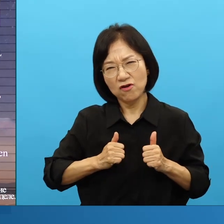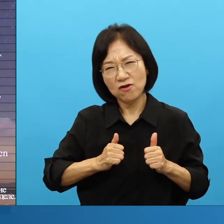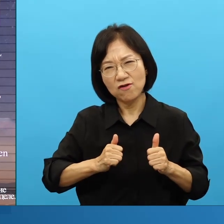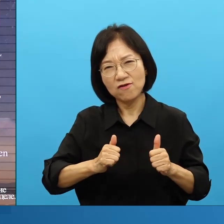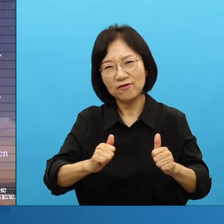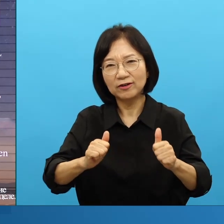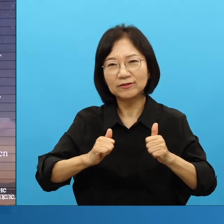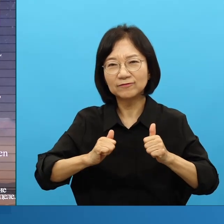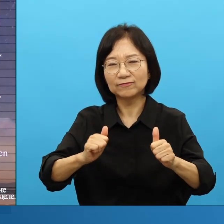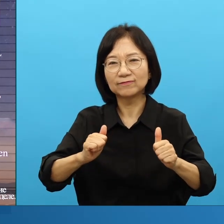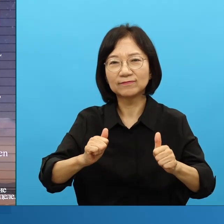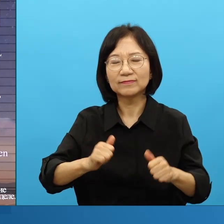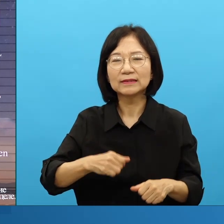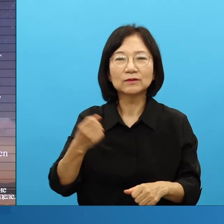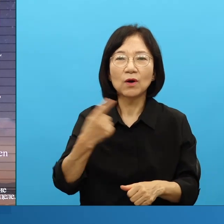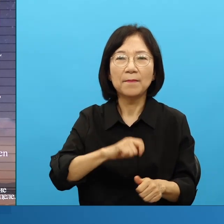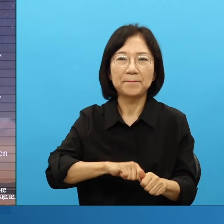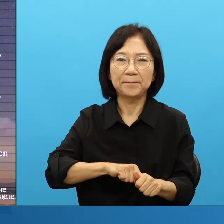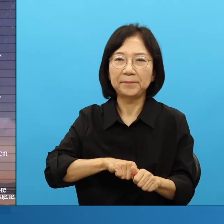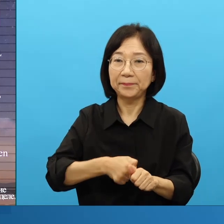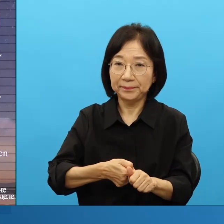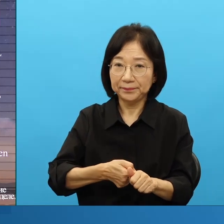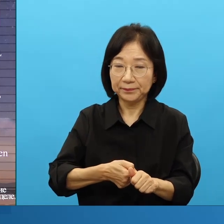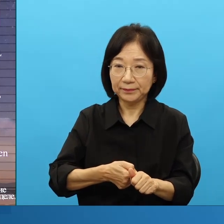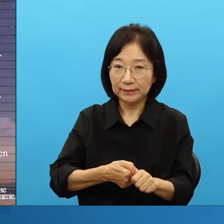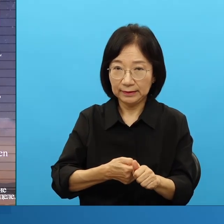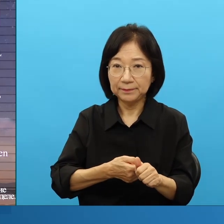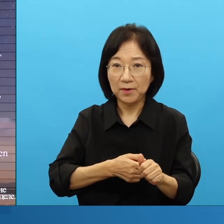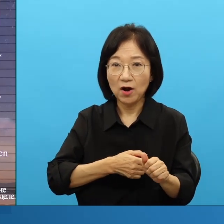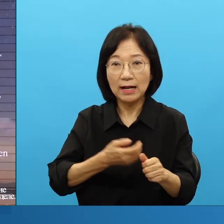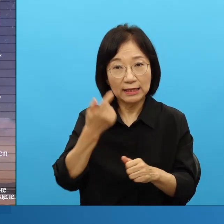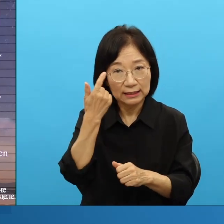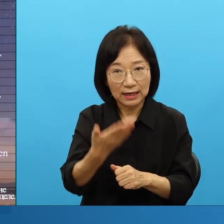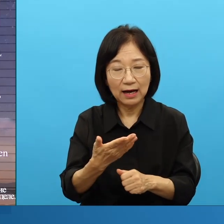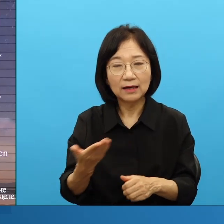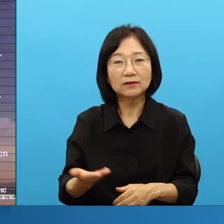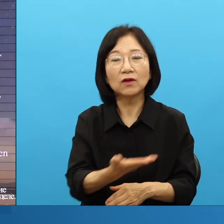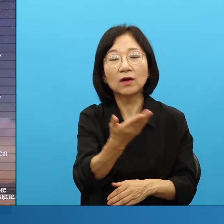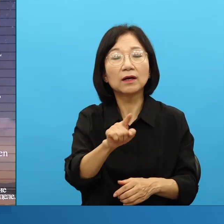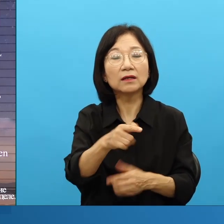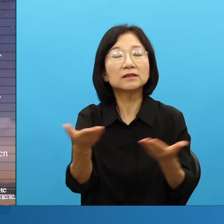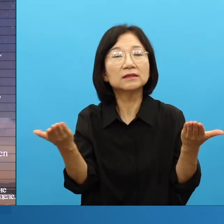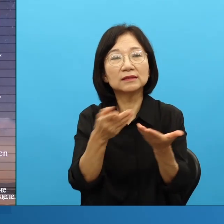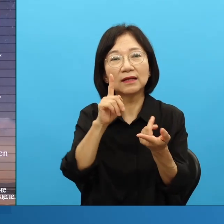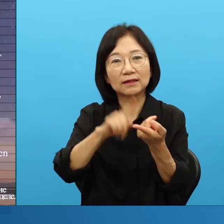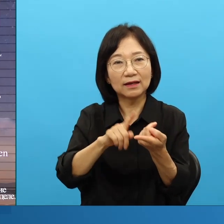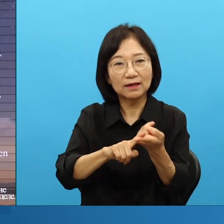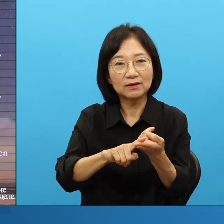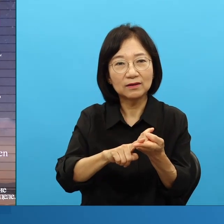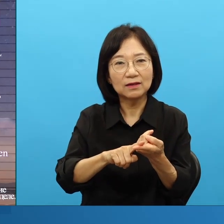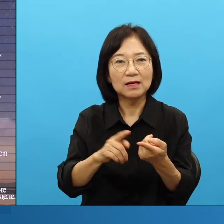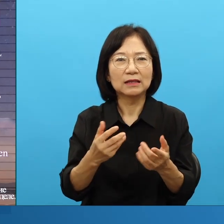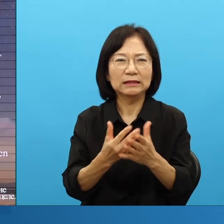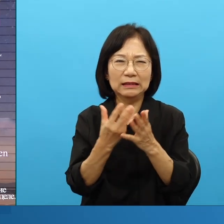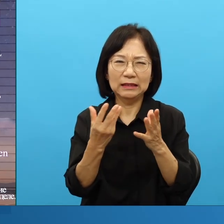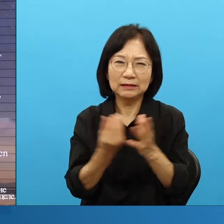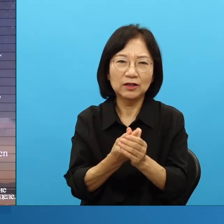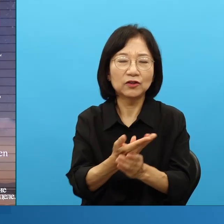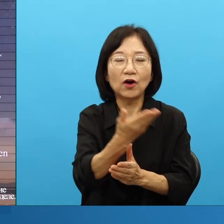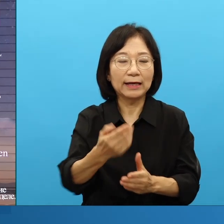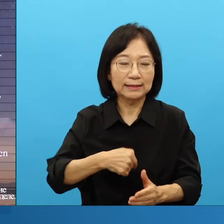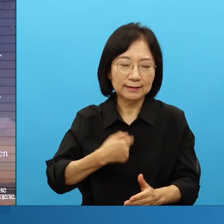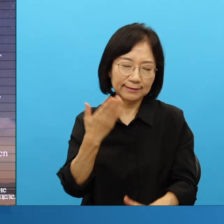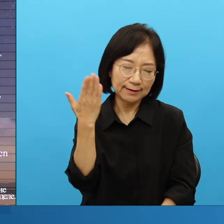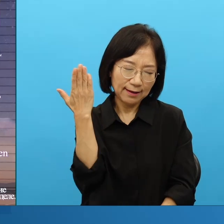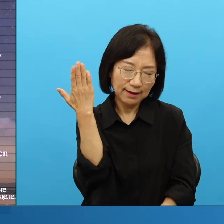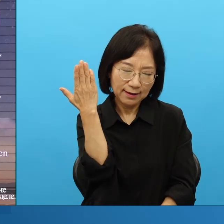얼마나 열심히 있게 하며 얼마나 바라게 하였는가. 너희가 그 일에 대하여 일체 너희